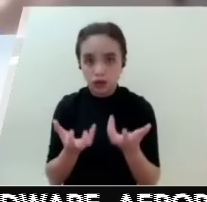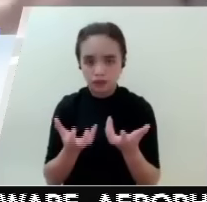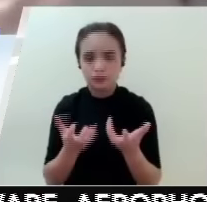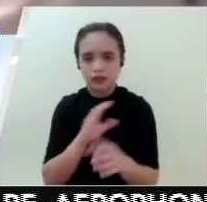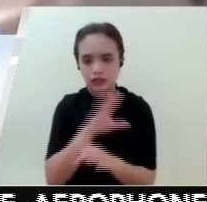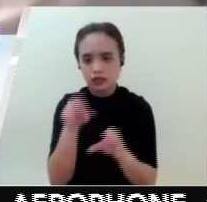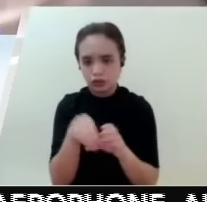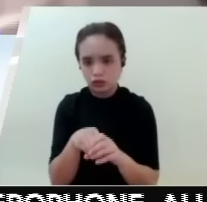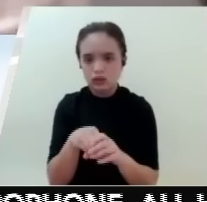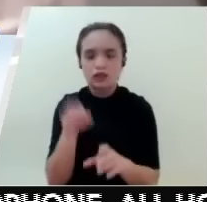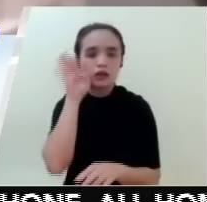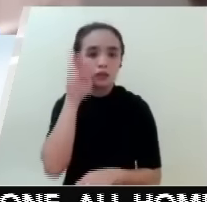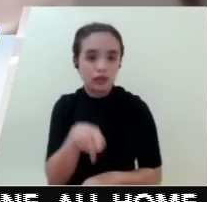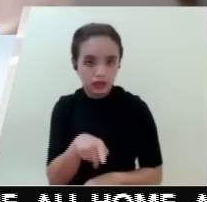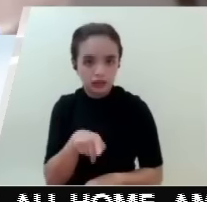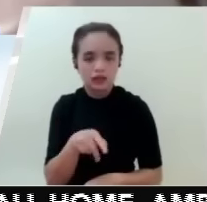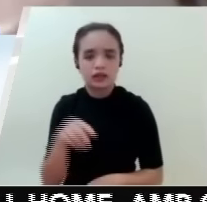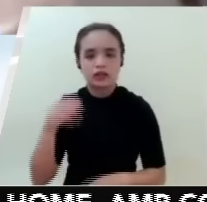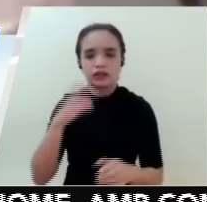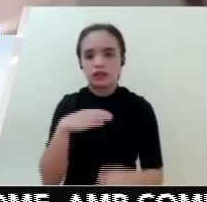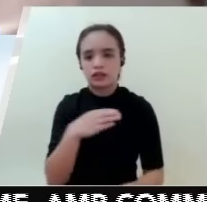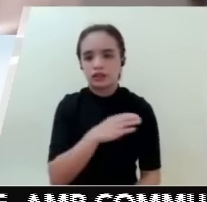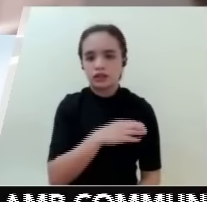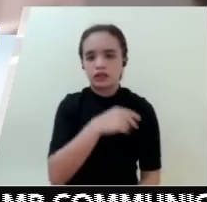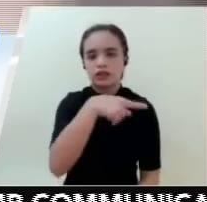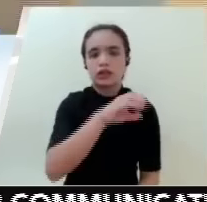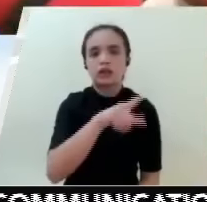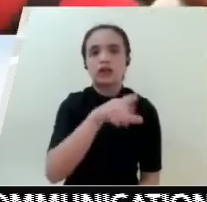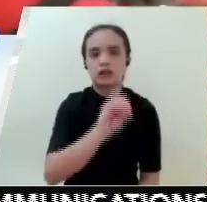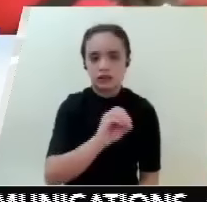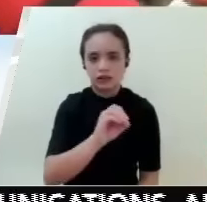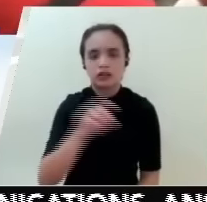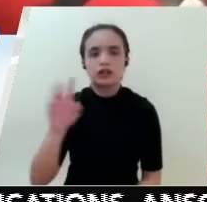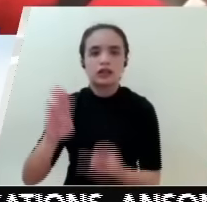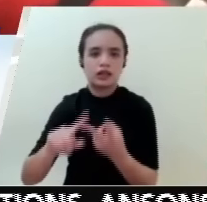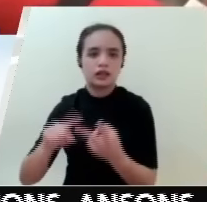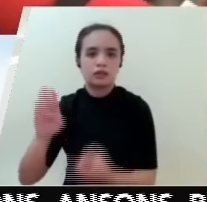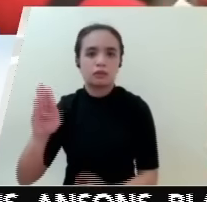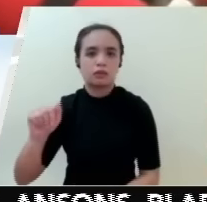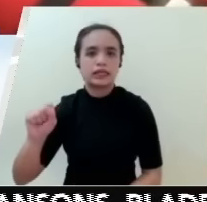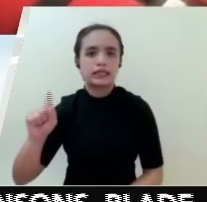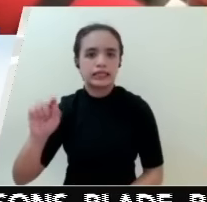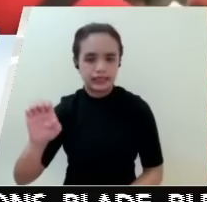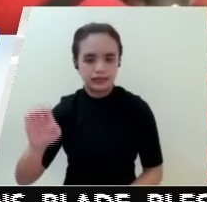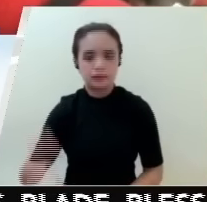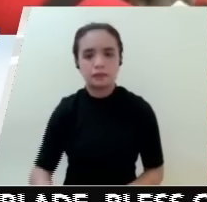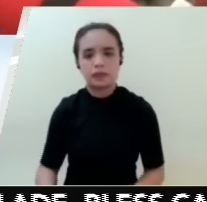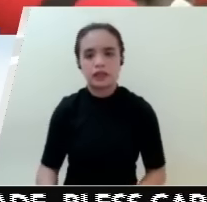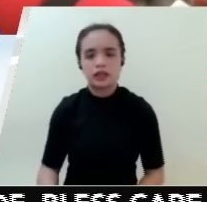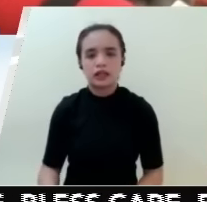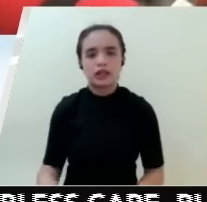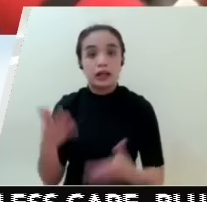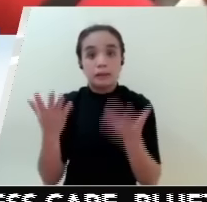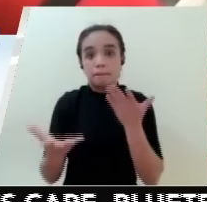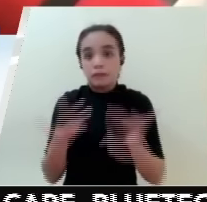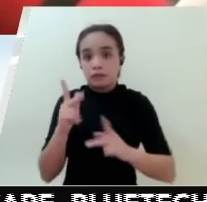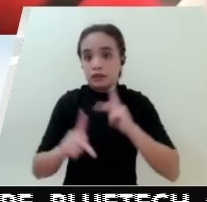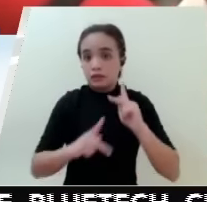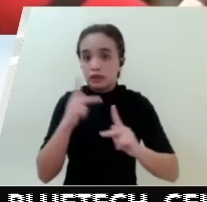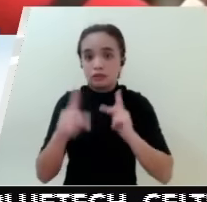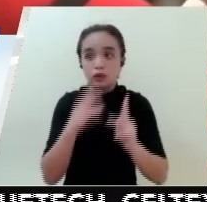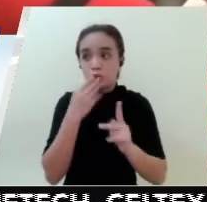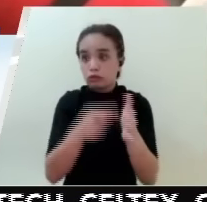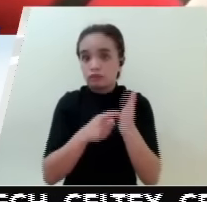sina Representative Pulong at Davao City Mayor Baste Duterte. Gumawa lang siguro ng guidelines yung mga tao nagde-demand